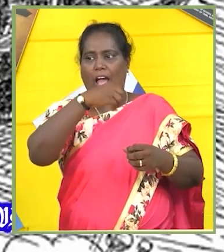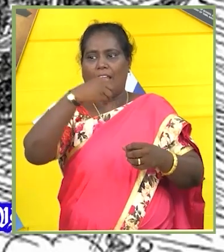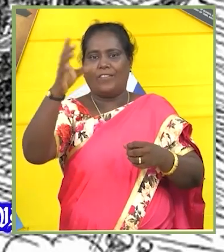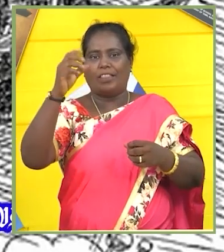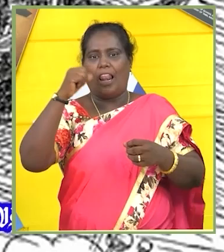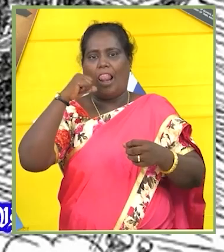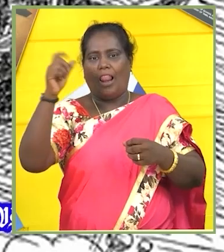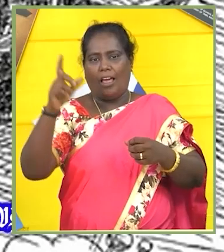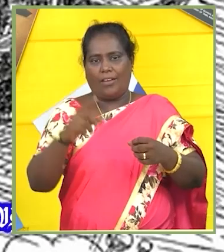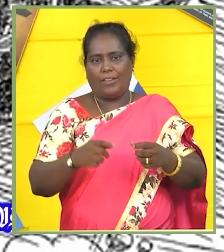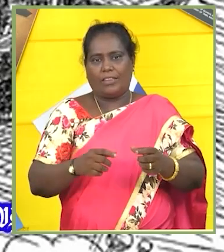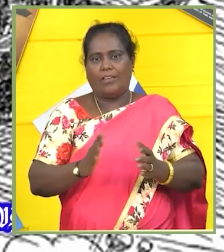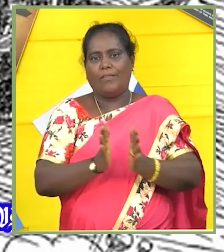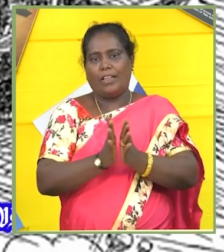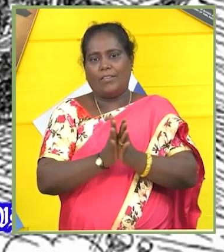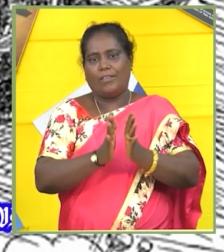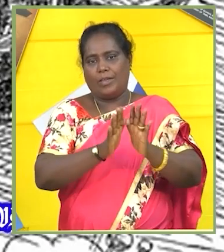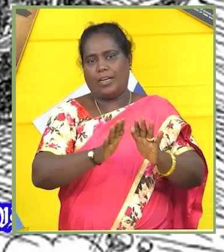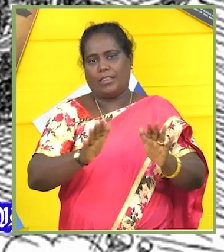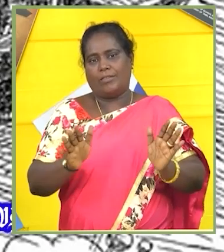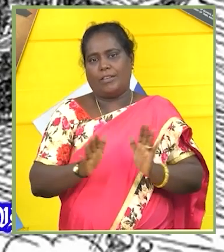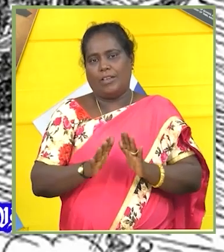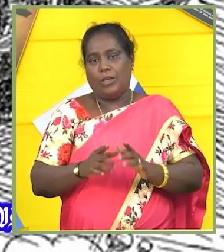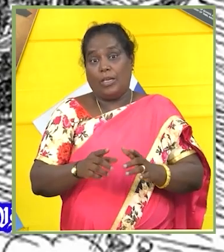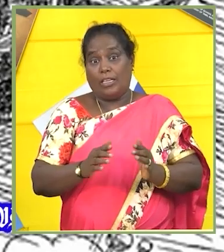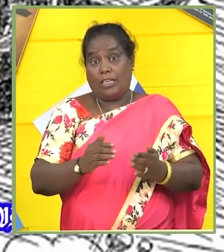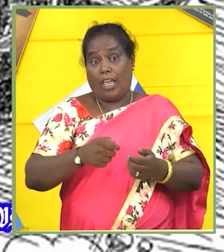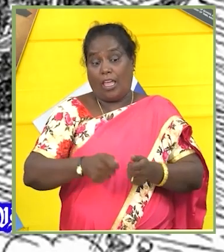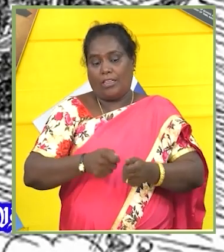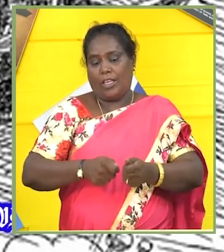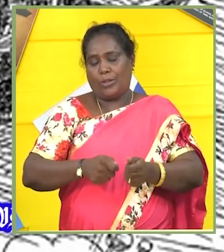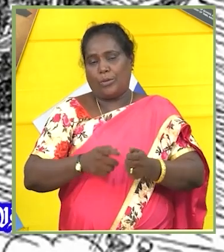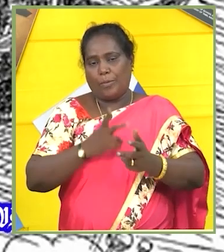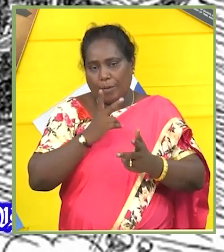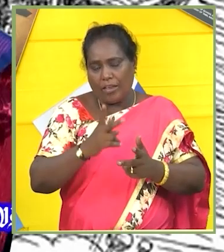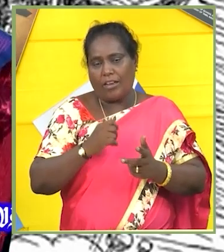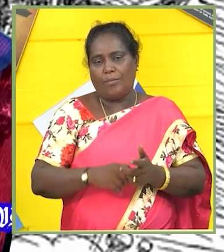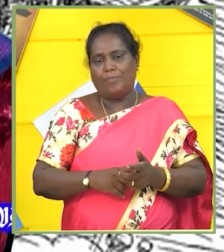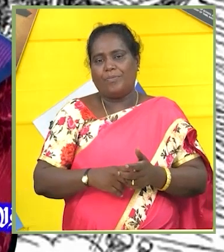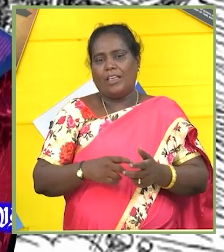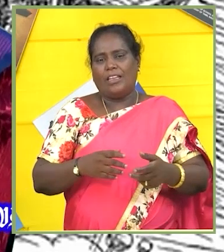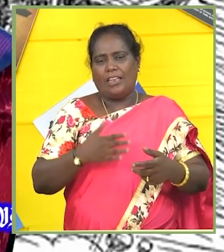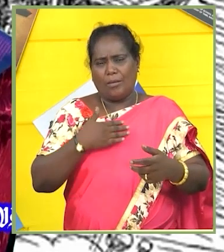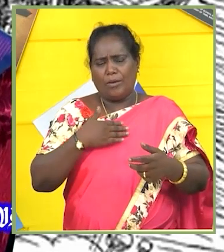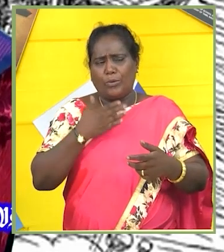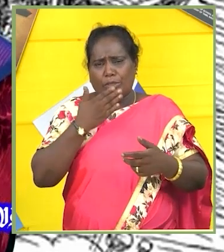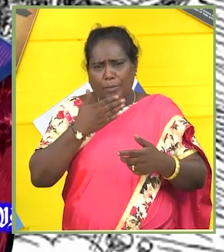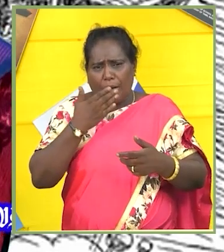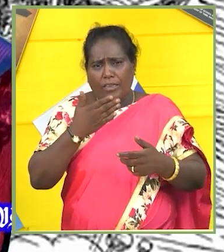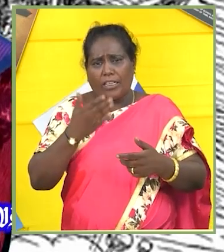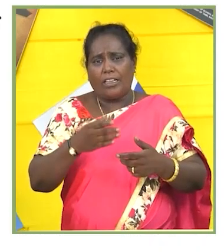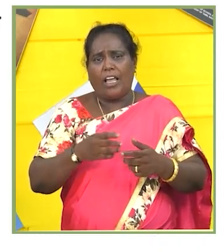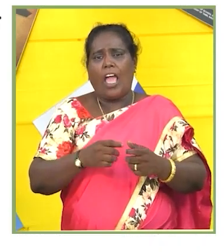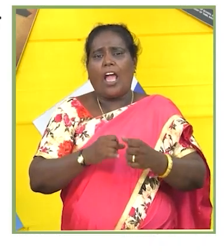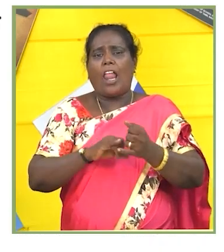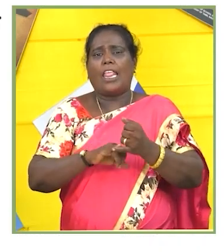அறிவித்து ஏறுகோள் விழாவை நடத்துவர். இவ்வாறு முல்லைநிலப் பகுதியில் ஏறுகோள் விழா நடக்கும். நமக்கு கொடுத்திருக்கிற பாடல் பார்த்தா,